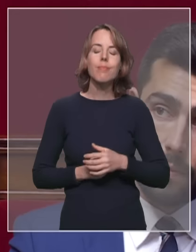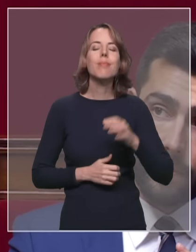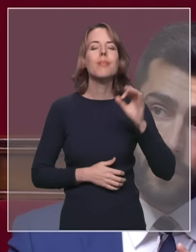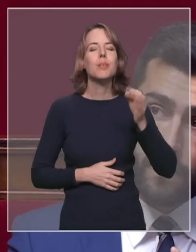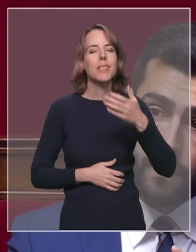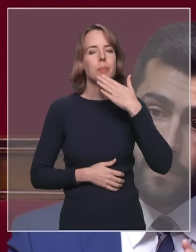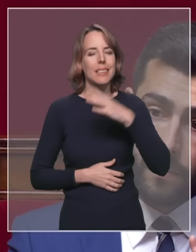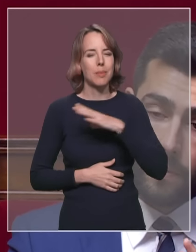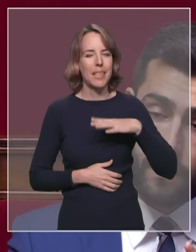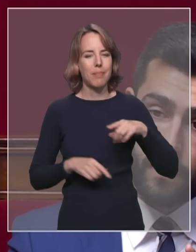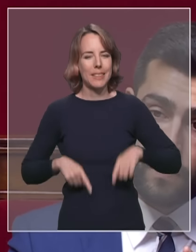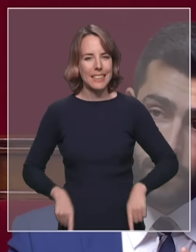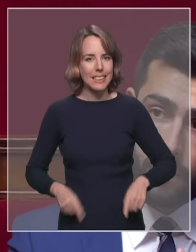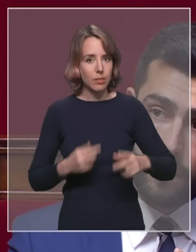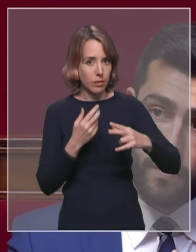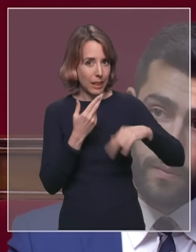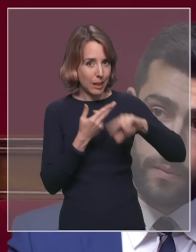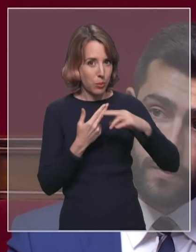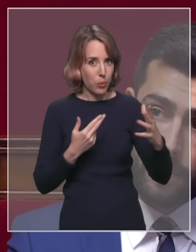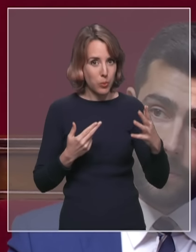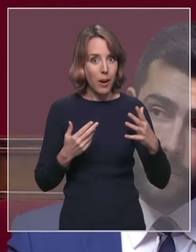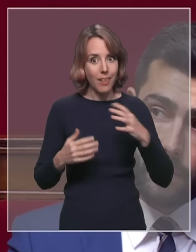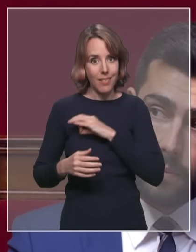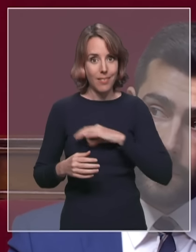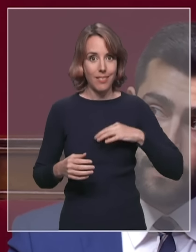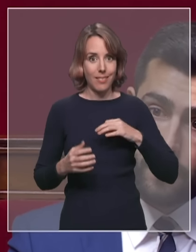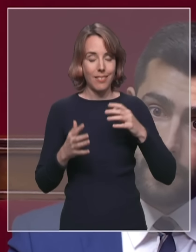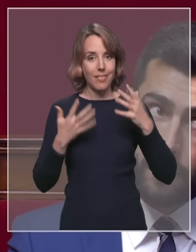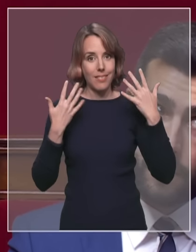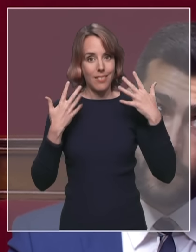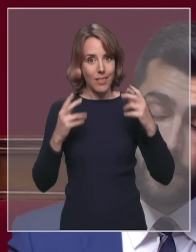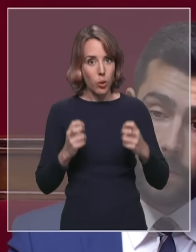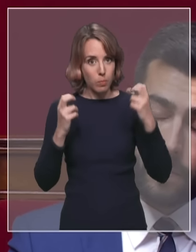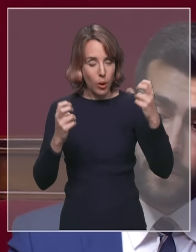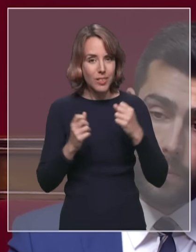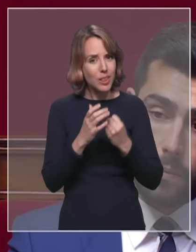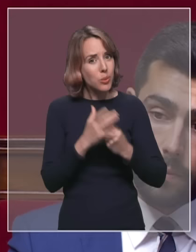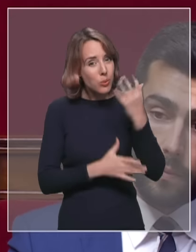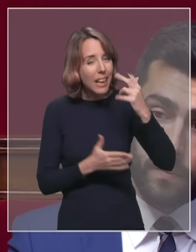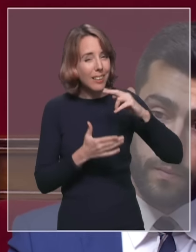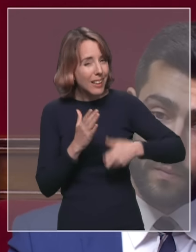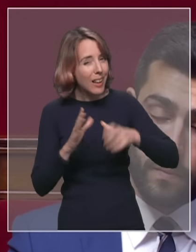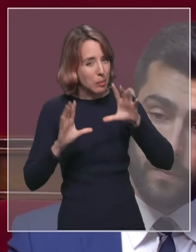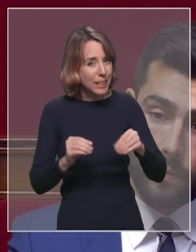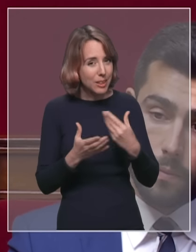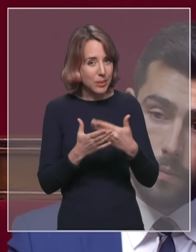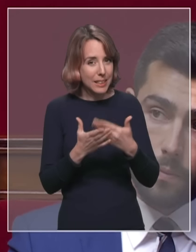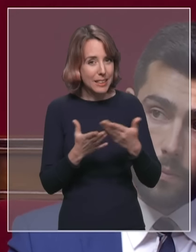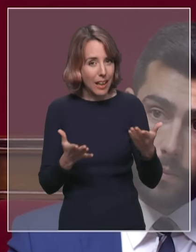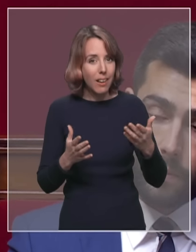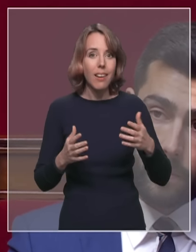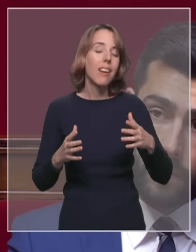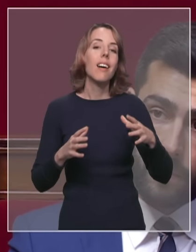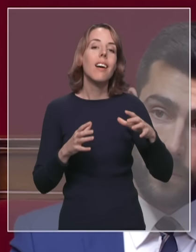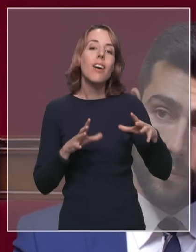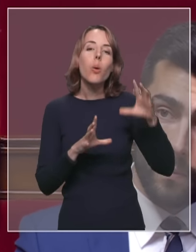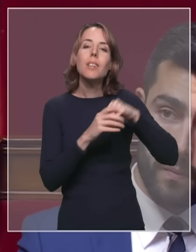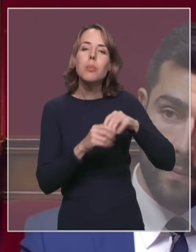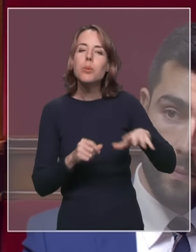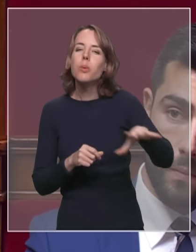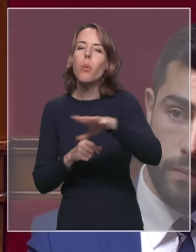Madame la Ministre. Vous venez de nous répondre. Vous allez augmenter les frais de notaire, vous allez réintroduire une nouvelle taxe d'habitation, contribution territoriale universelle, assez de